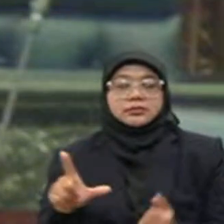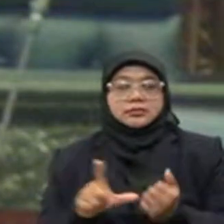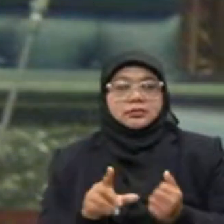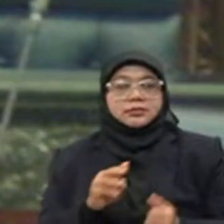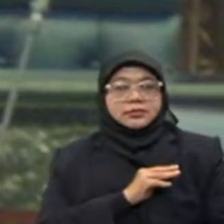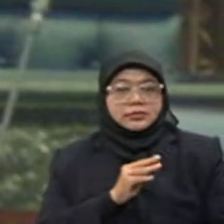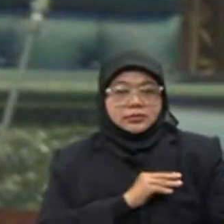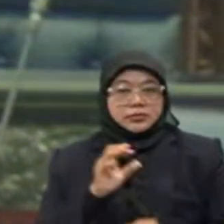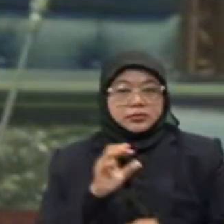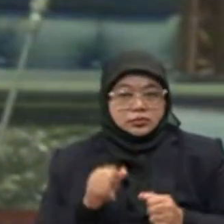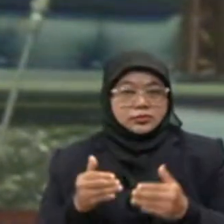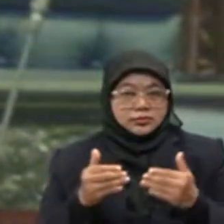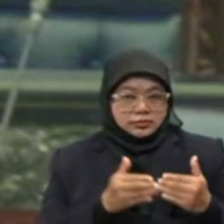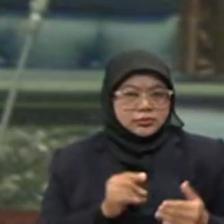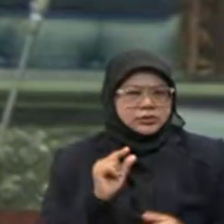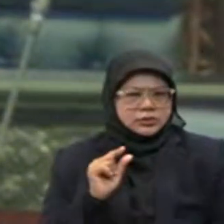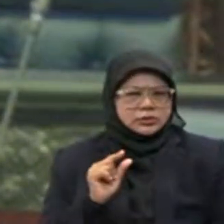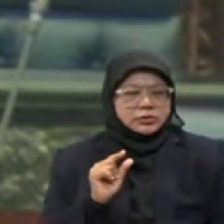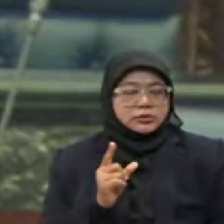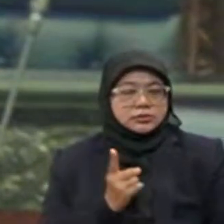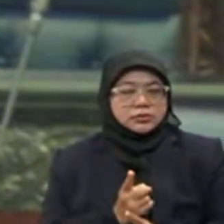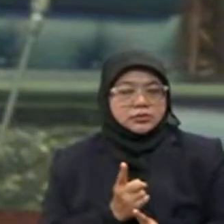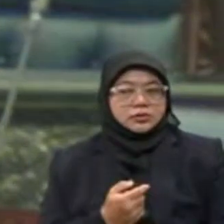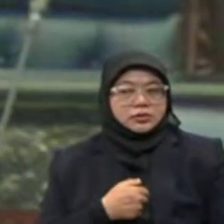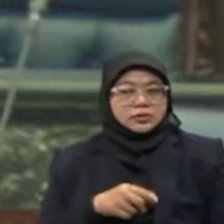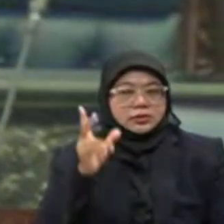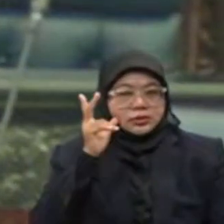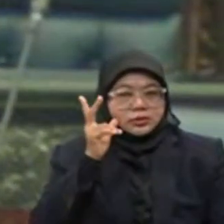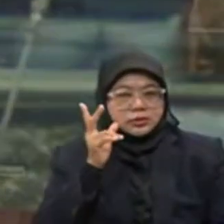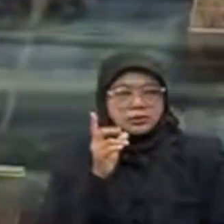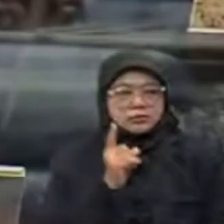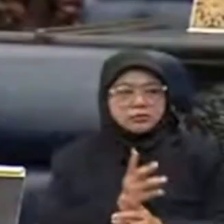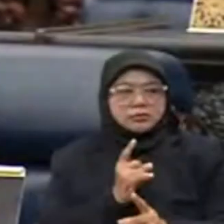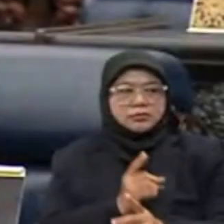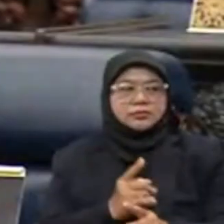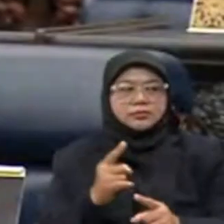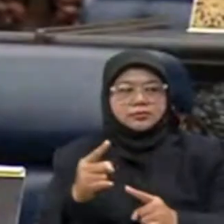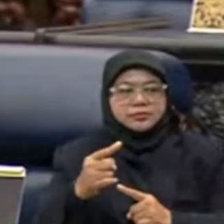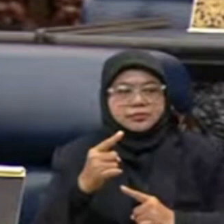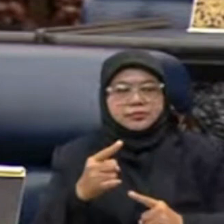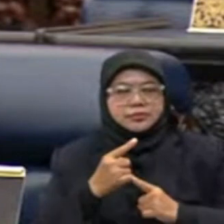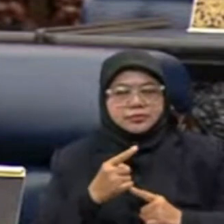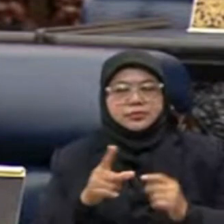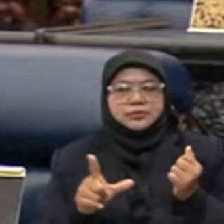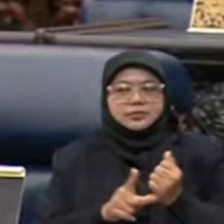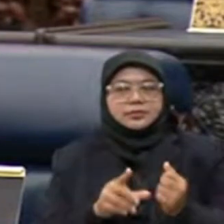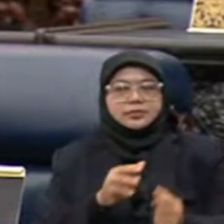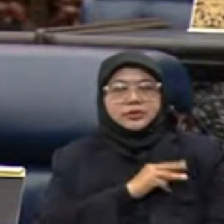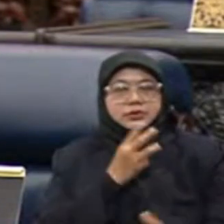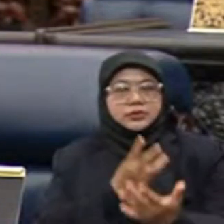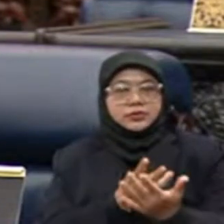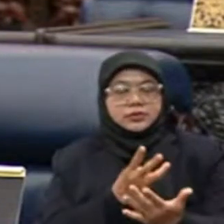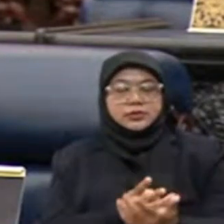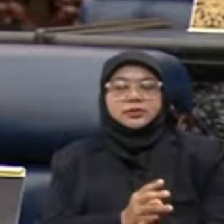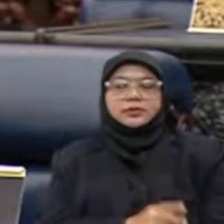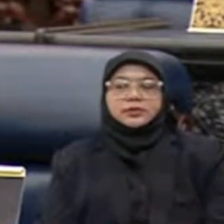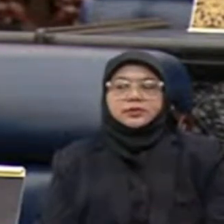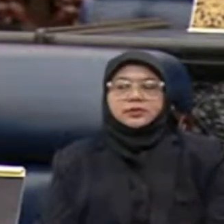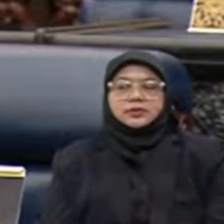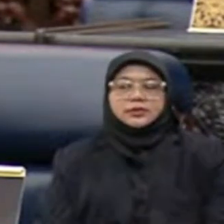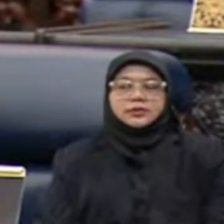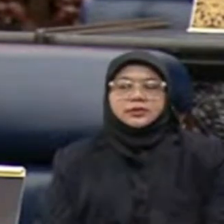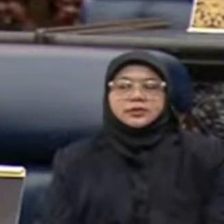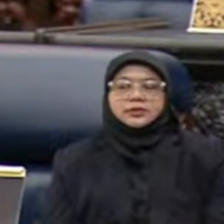saya lanjutkan sikit walaupun saya dengar ya dengan tekun jawaban yang diberikan oleh timbalan Menteri Keuangan tadi akan